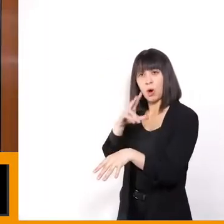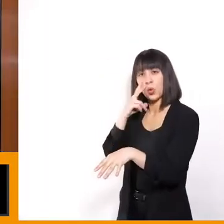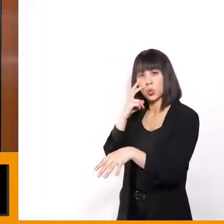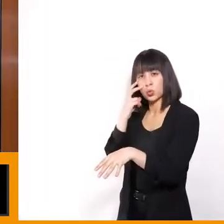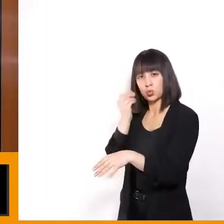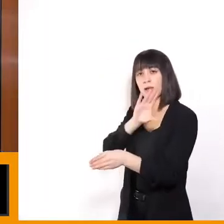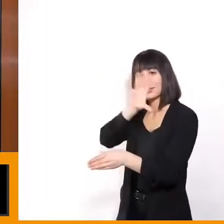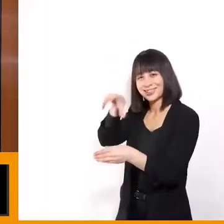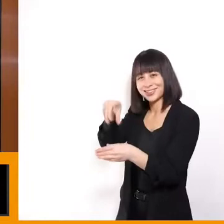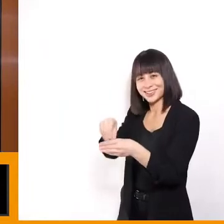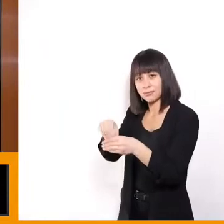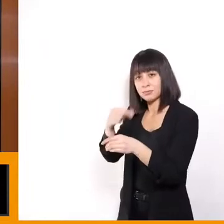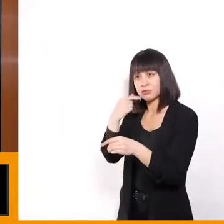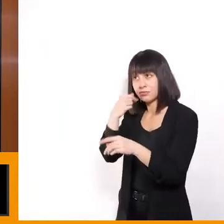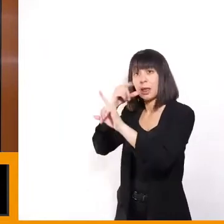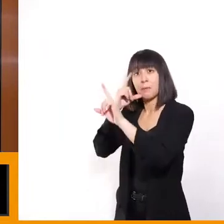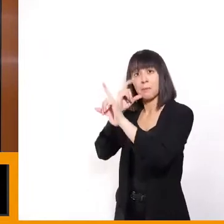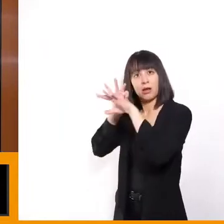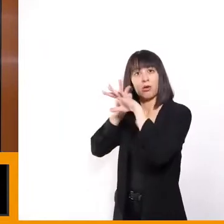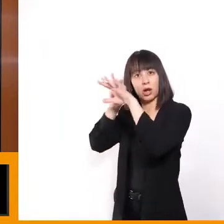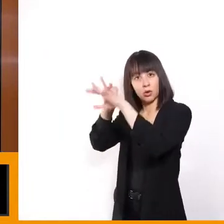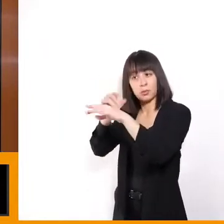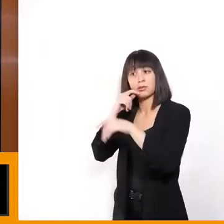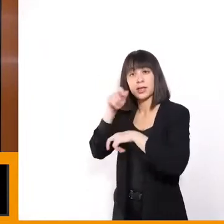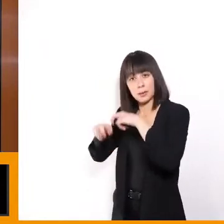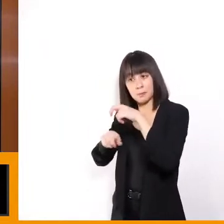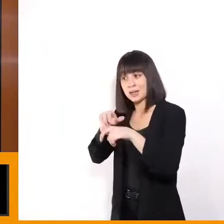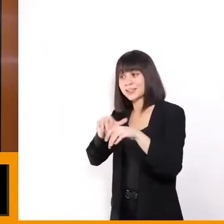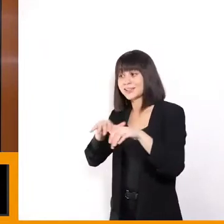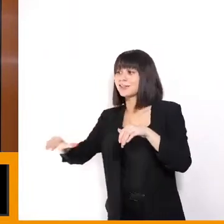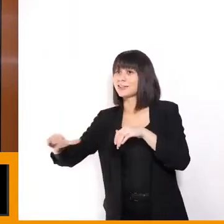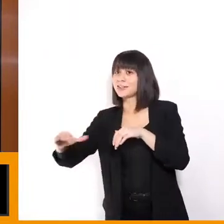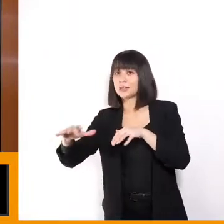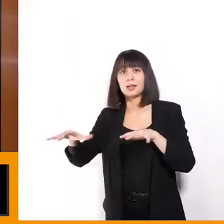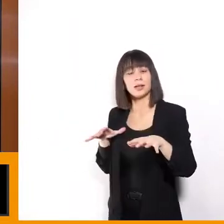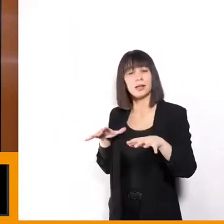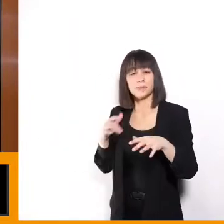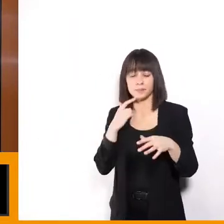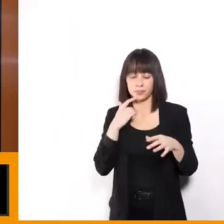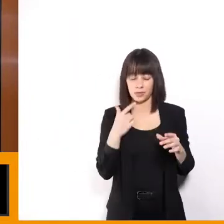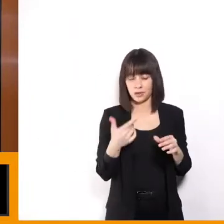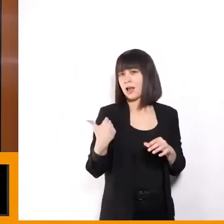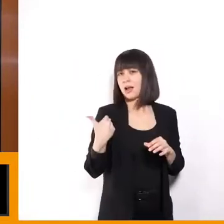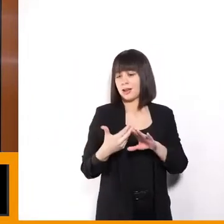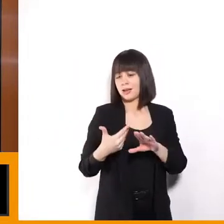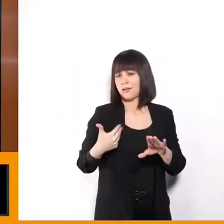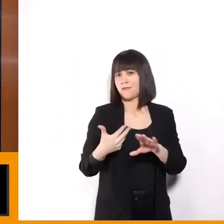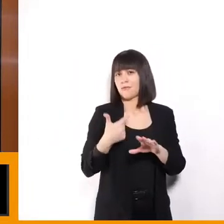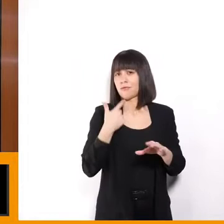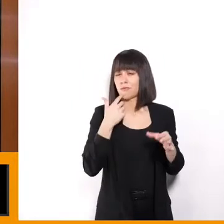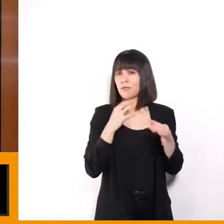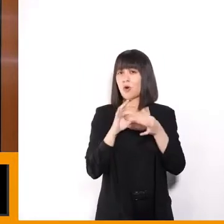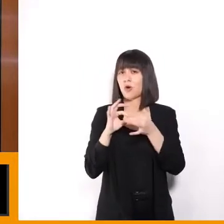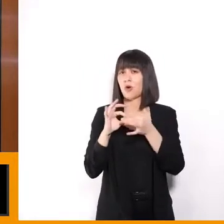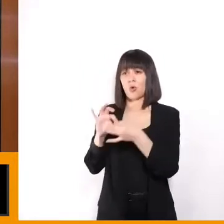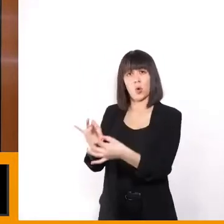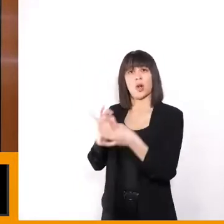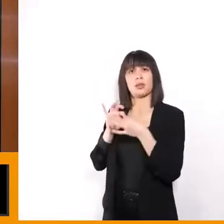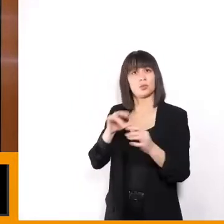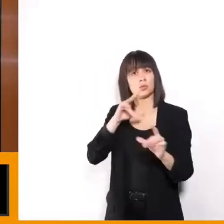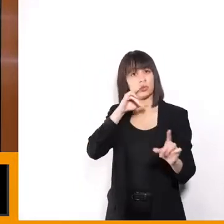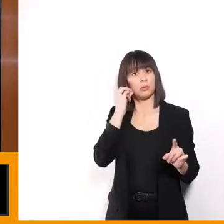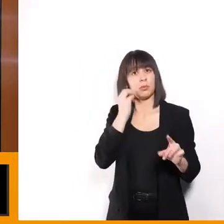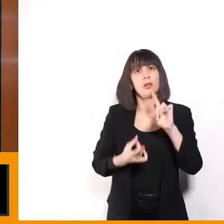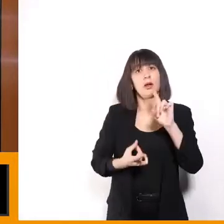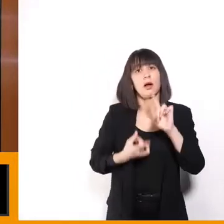personnes concernées par le handicap. La question de la relation humaine, enfin tout ce que vous avez dit avant, mais la question de la relation humaine est effectivement importante parce qu'on sait que ce